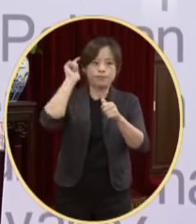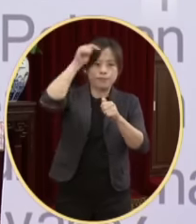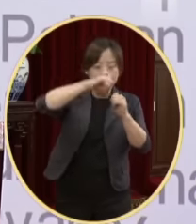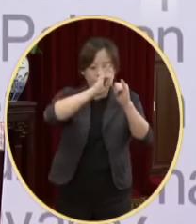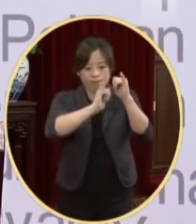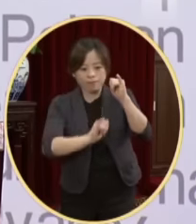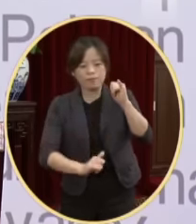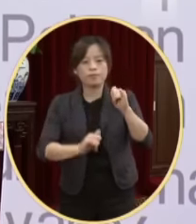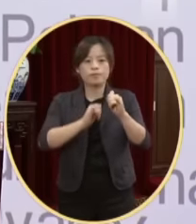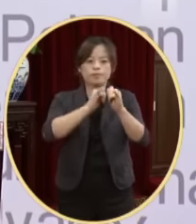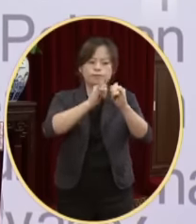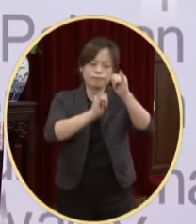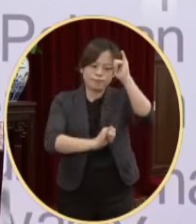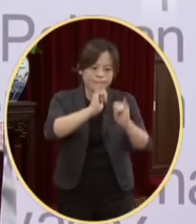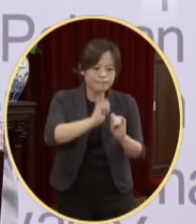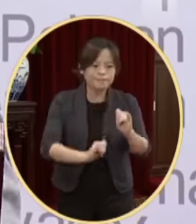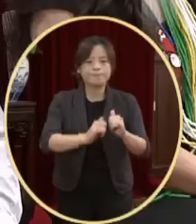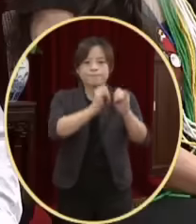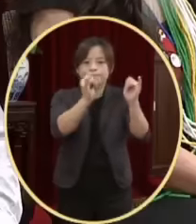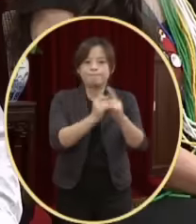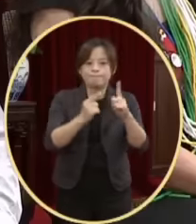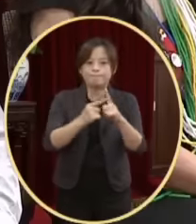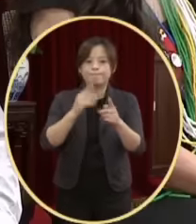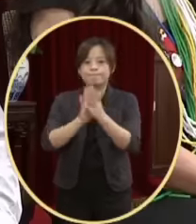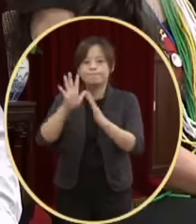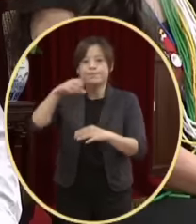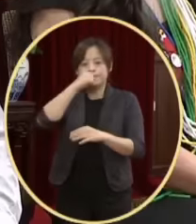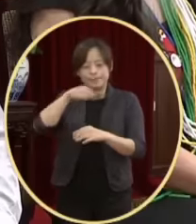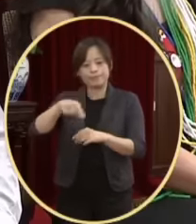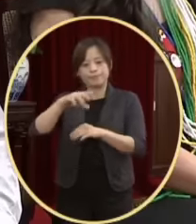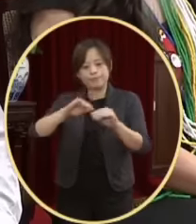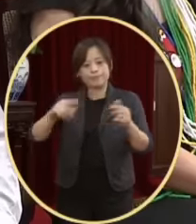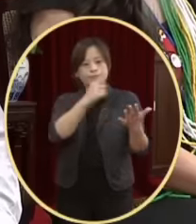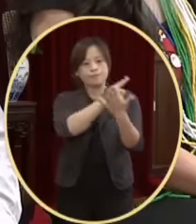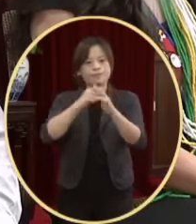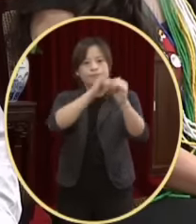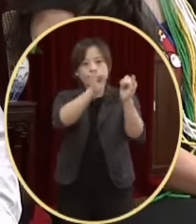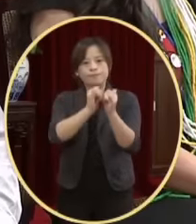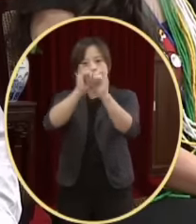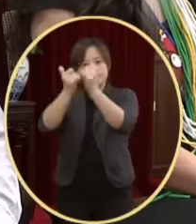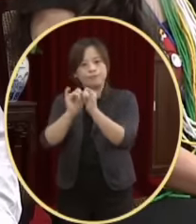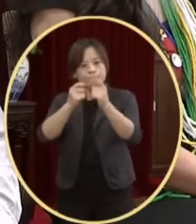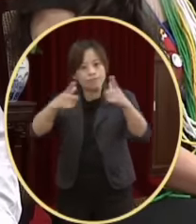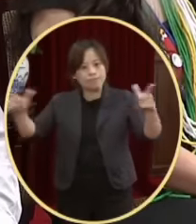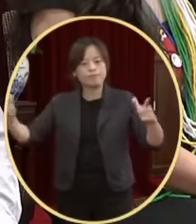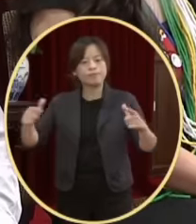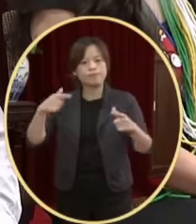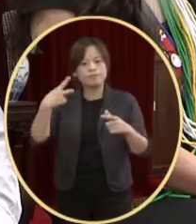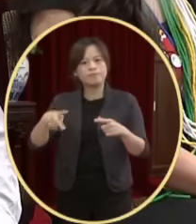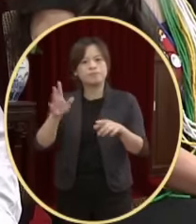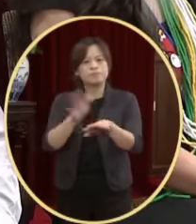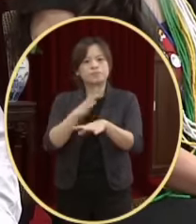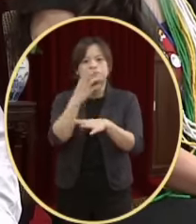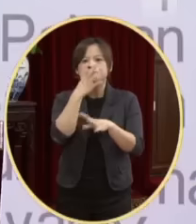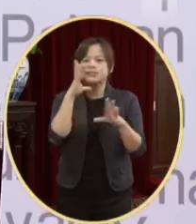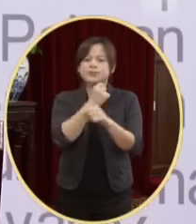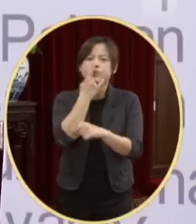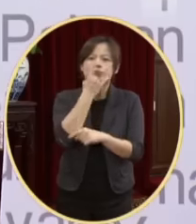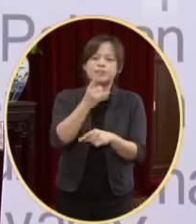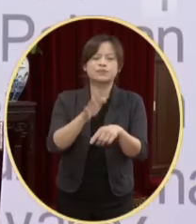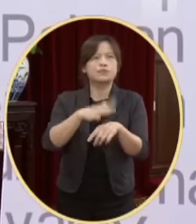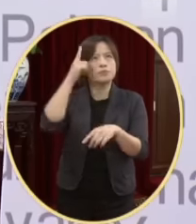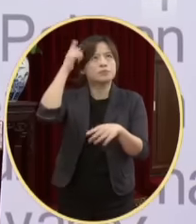人，让世世代代的族人，以及台湾这块土地上所有的族群都不会再失语，不会再失